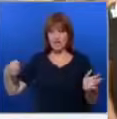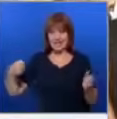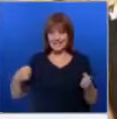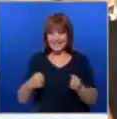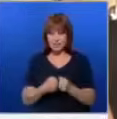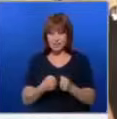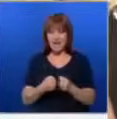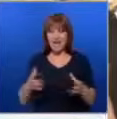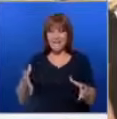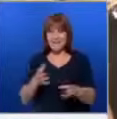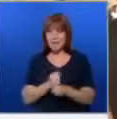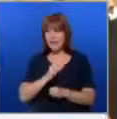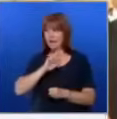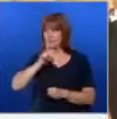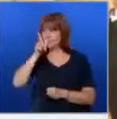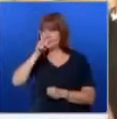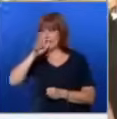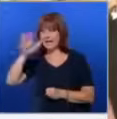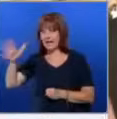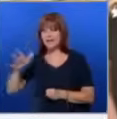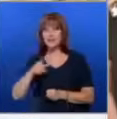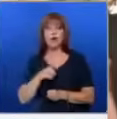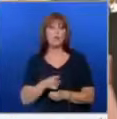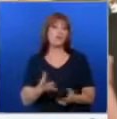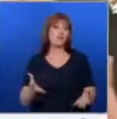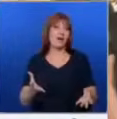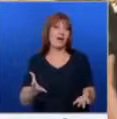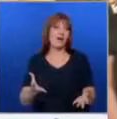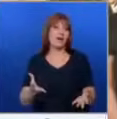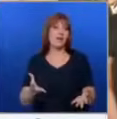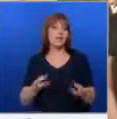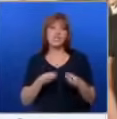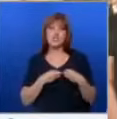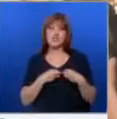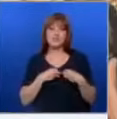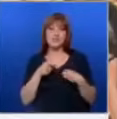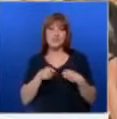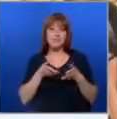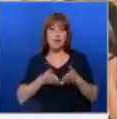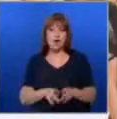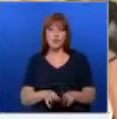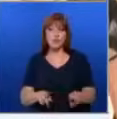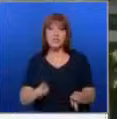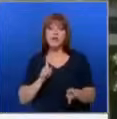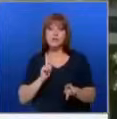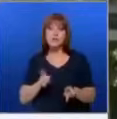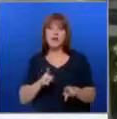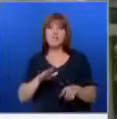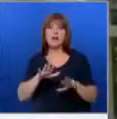да ги намерите от там на следващия си товар. Значи съчувствам на родителите на това дете, но той трябва да понесе отговорността